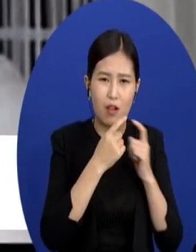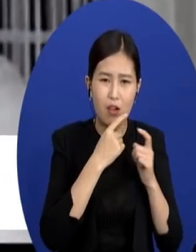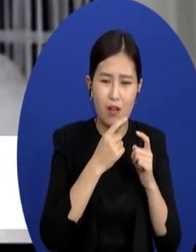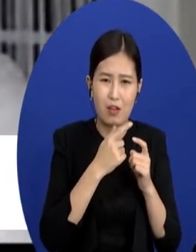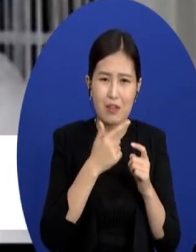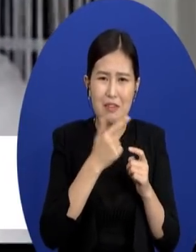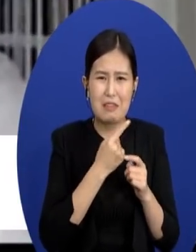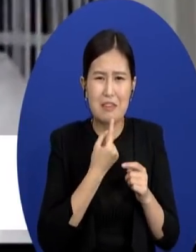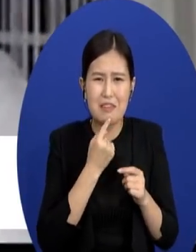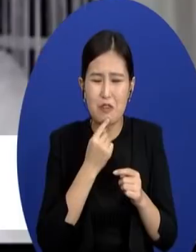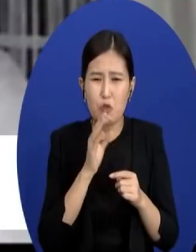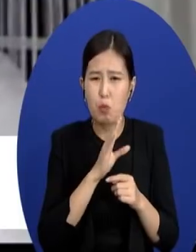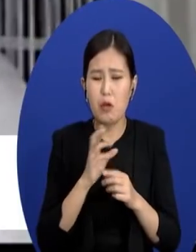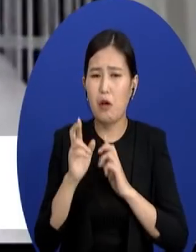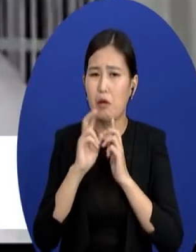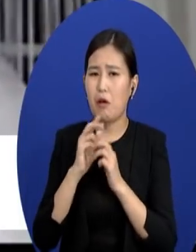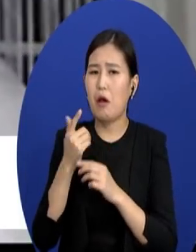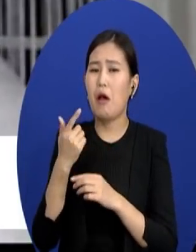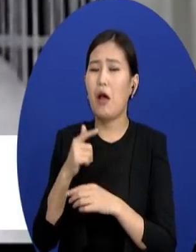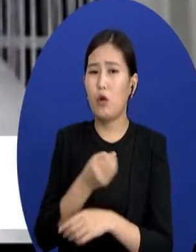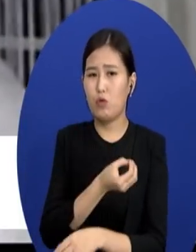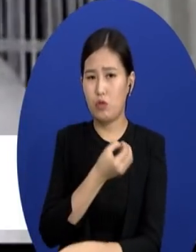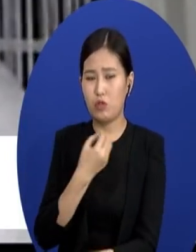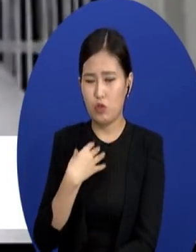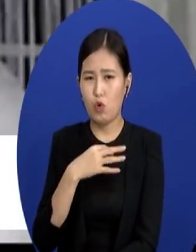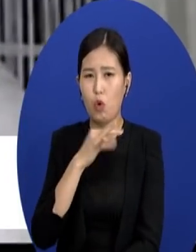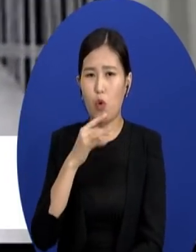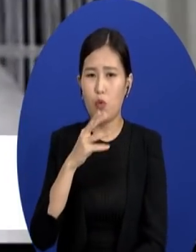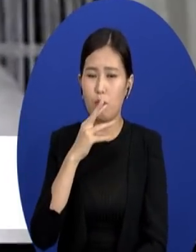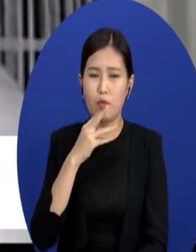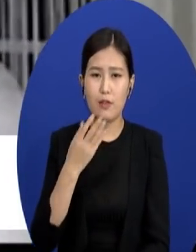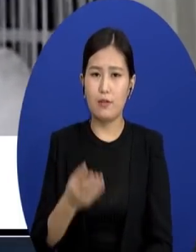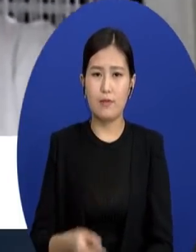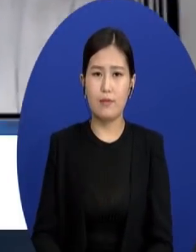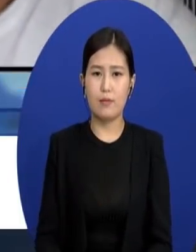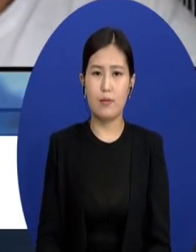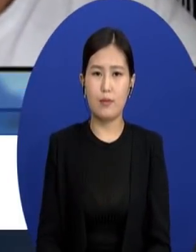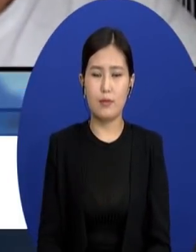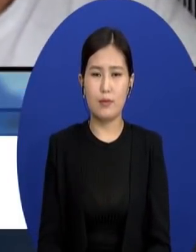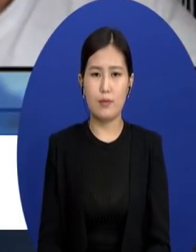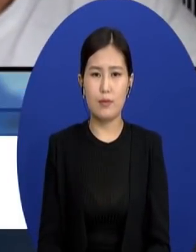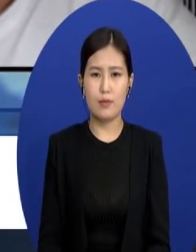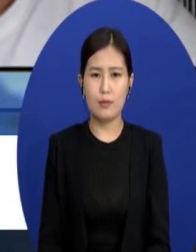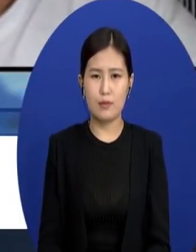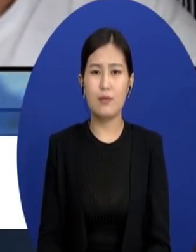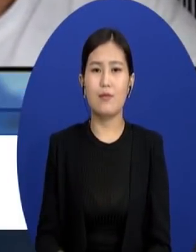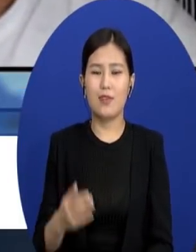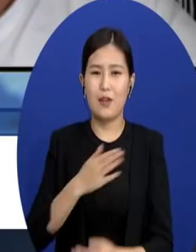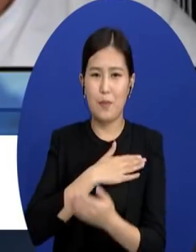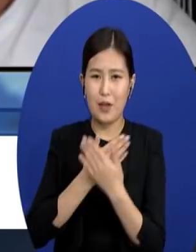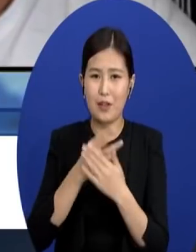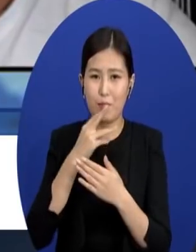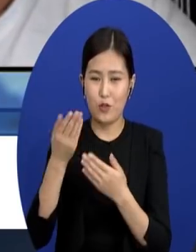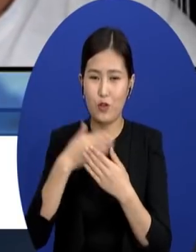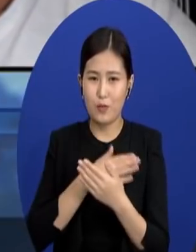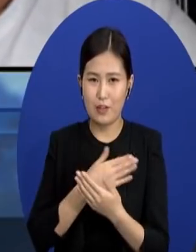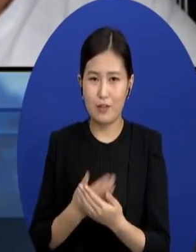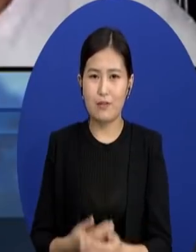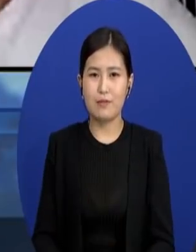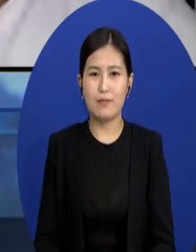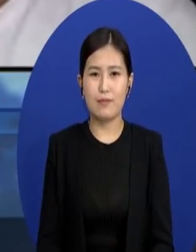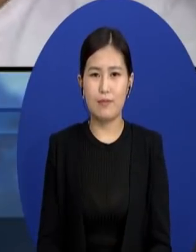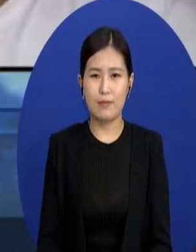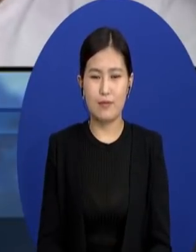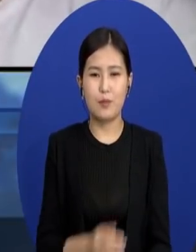тулцсан юм бол гайгүй гэдэг талаас нь хэлж ийлээ. Өөр мэдээлэл одоогоор алга байна. За баярлалаа танд мэдээлэл өгсөнд.